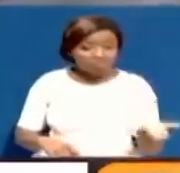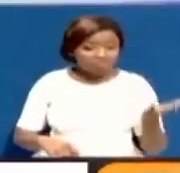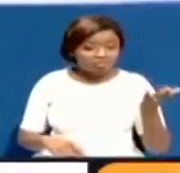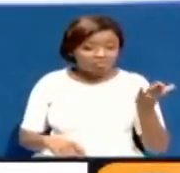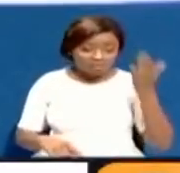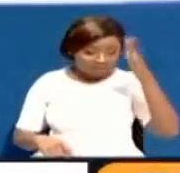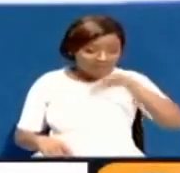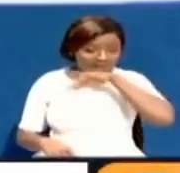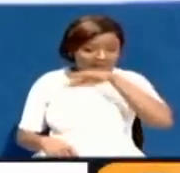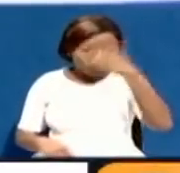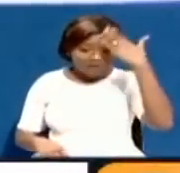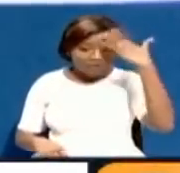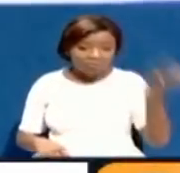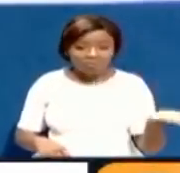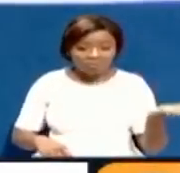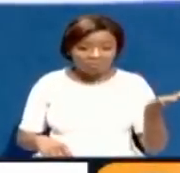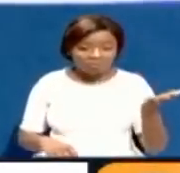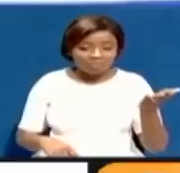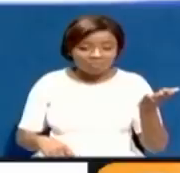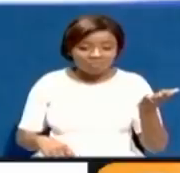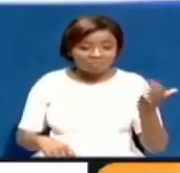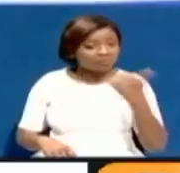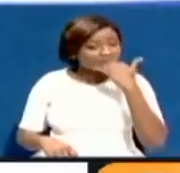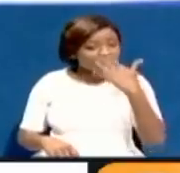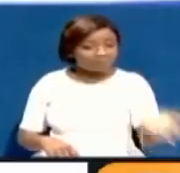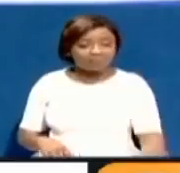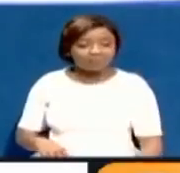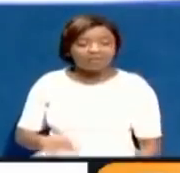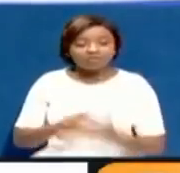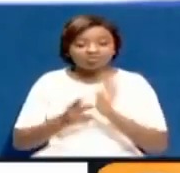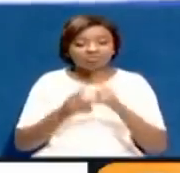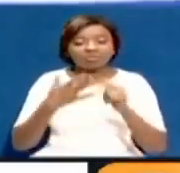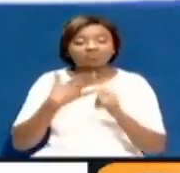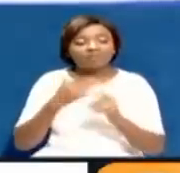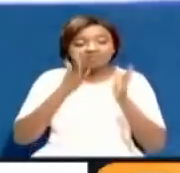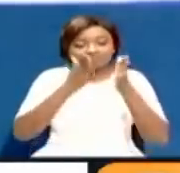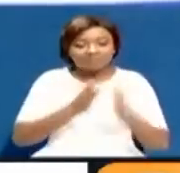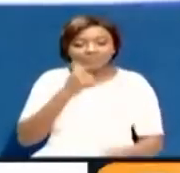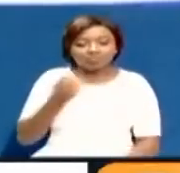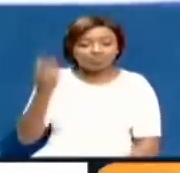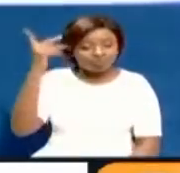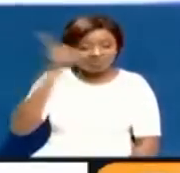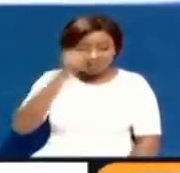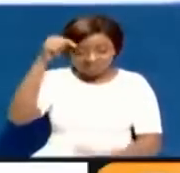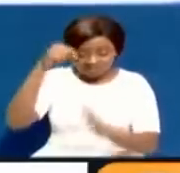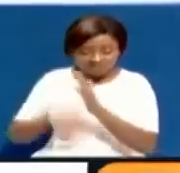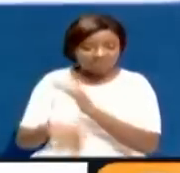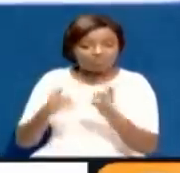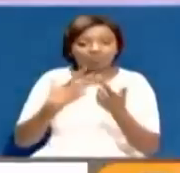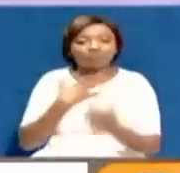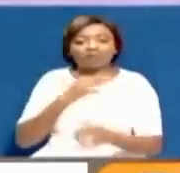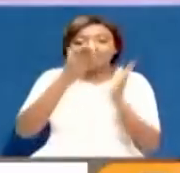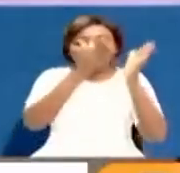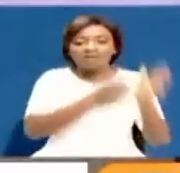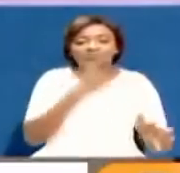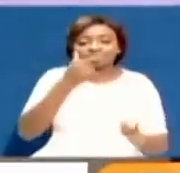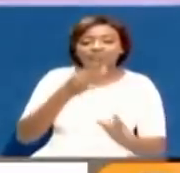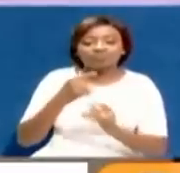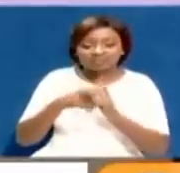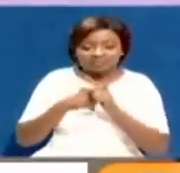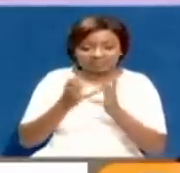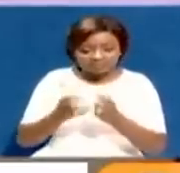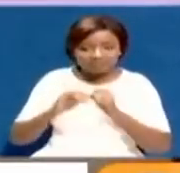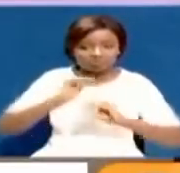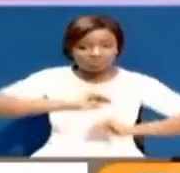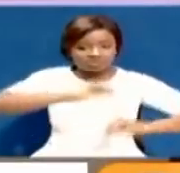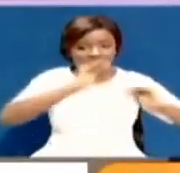nyonjeru iko. Mutaenda kutafuta mtu ya kuja kuanzisha kufundishwa ama mnataka mtu wako hapo tayari anasukuma kazi inaenda mbele. Na rais